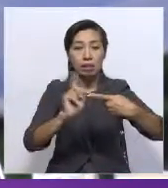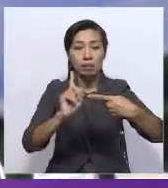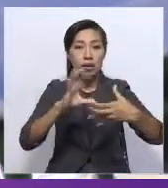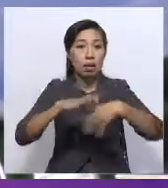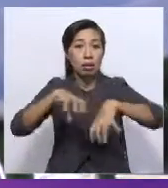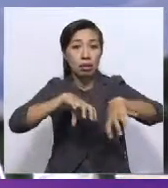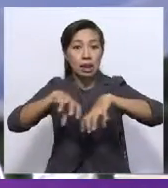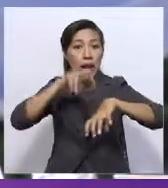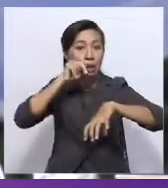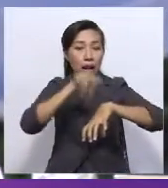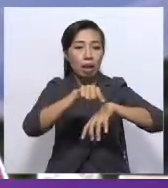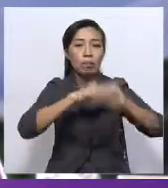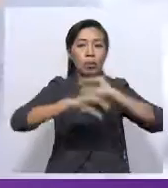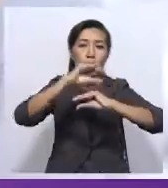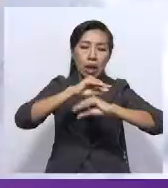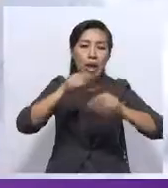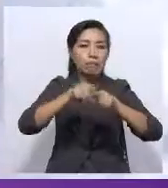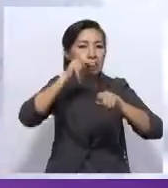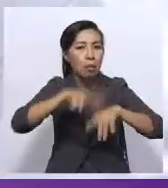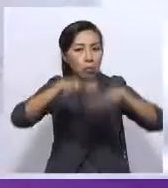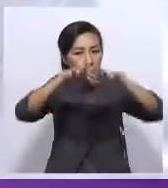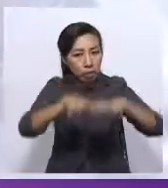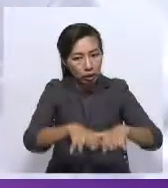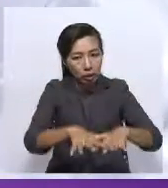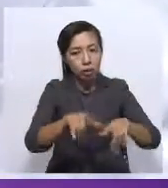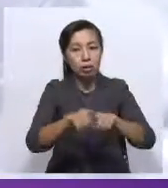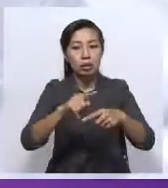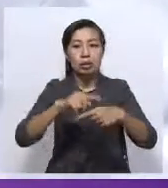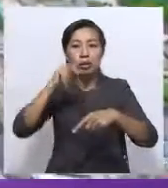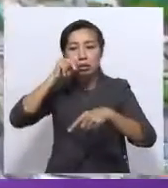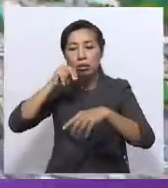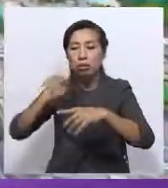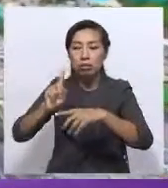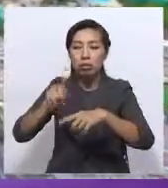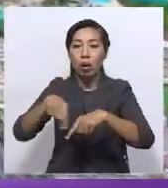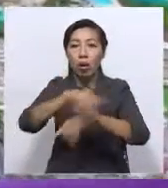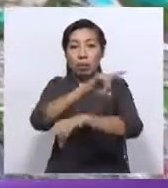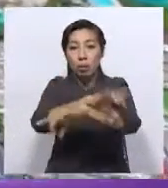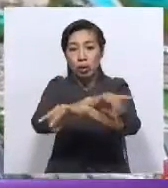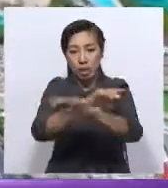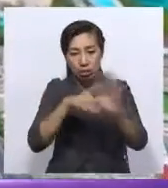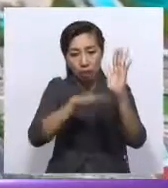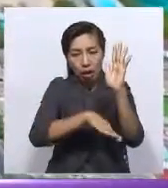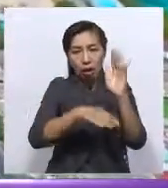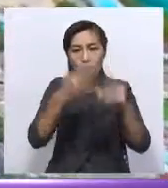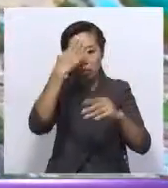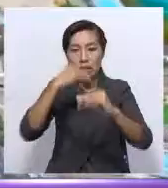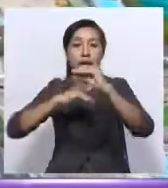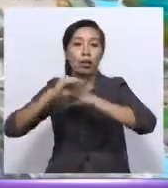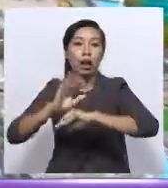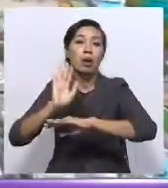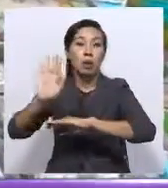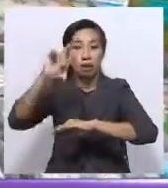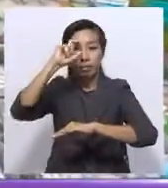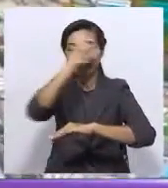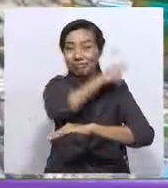การบริหารจัดการน้ำโครงการบรรเทาอุทกภัยและแก้ไขปัญหาน้ำท่วมพื้นที่เพชรบุรีตอนล่างอันเนื่องมาจากพระราชดำริ